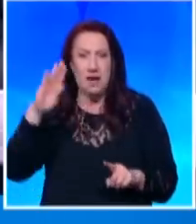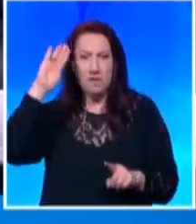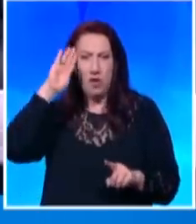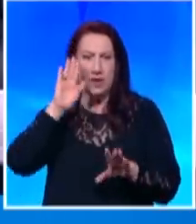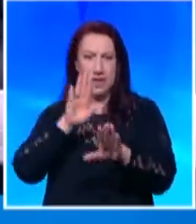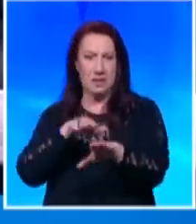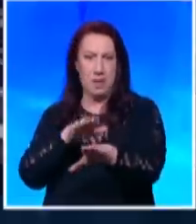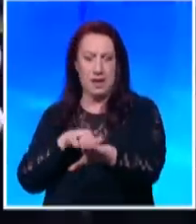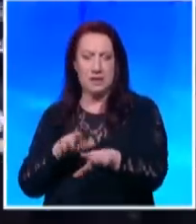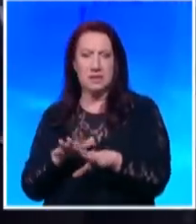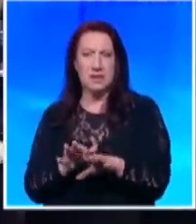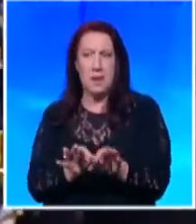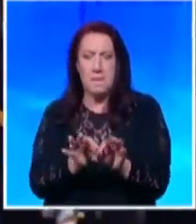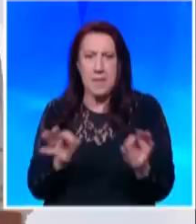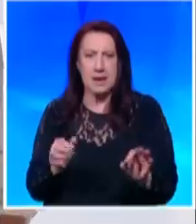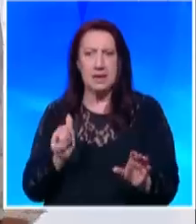за сигурност.